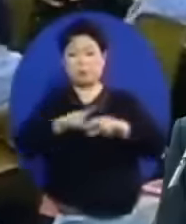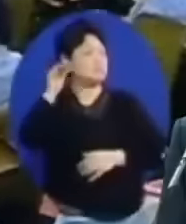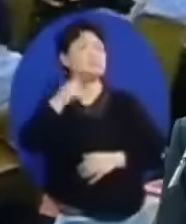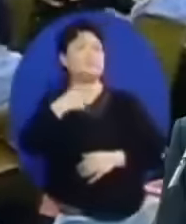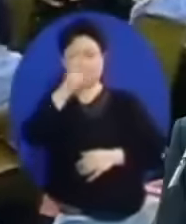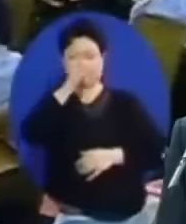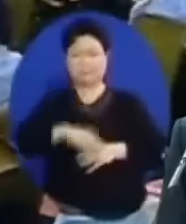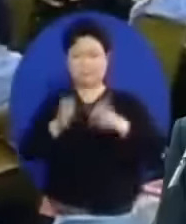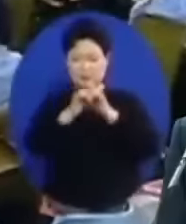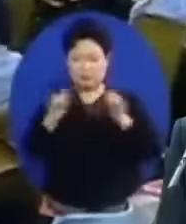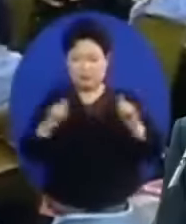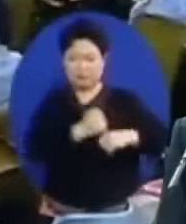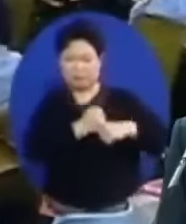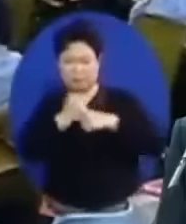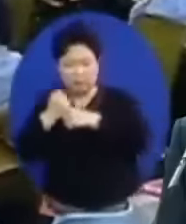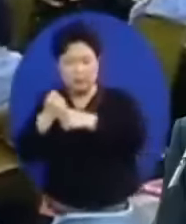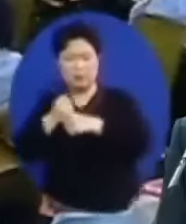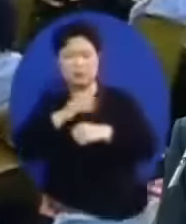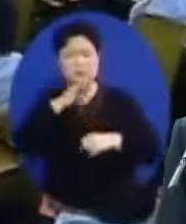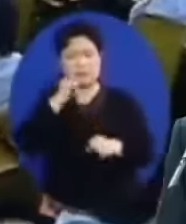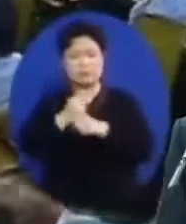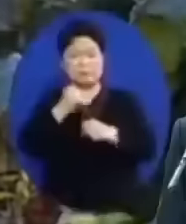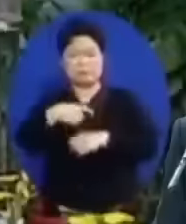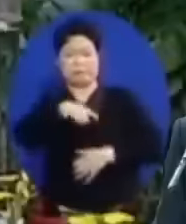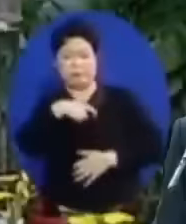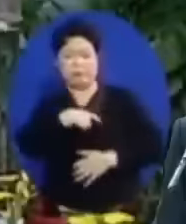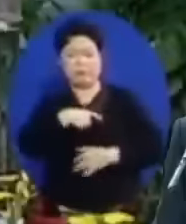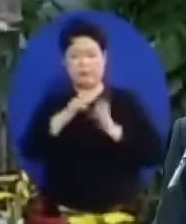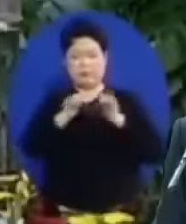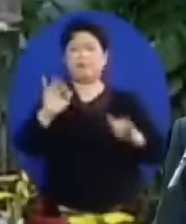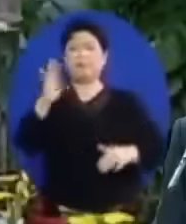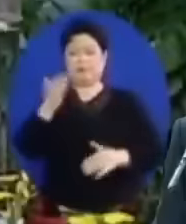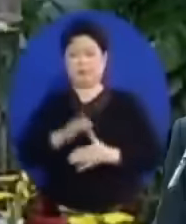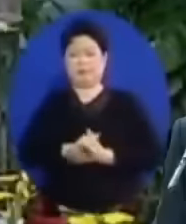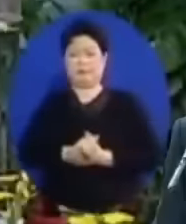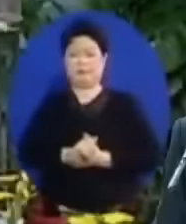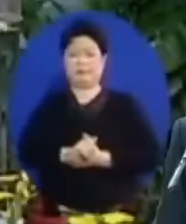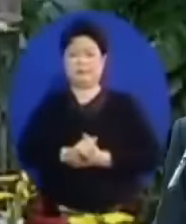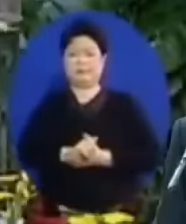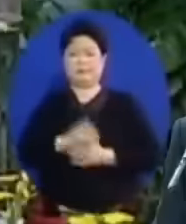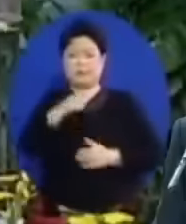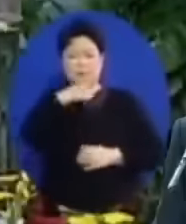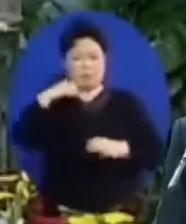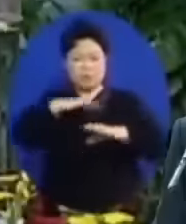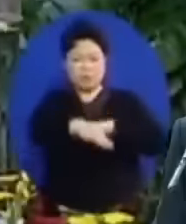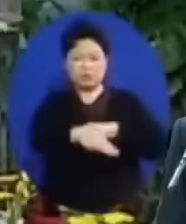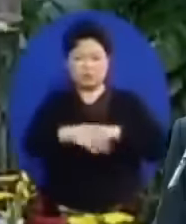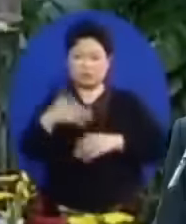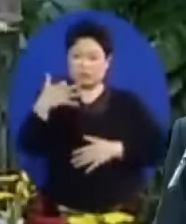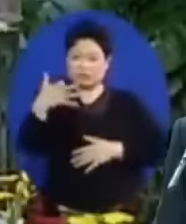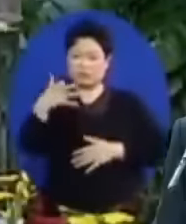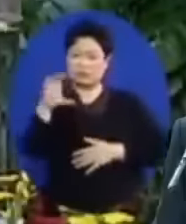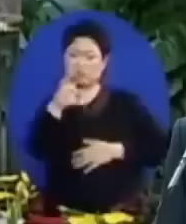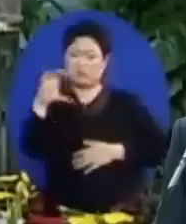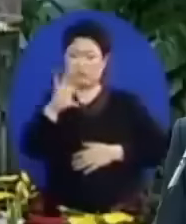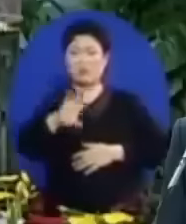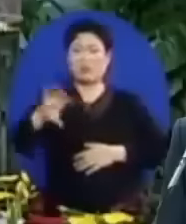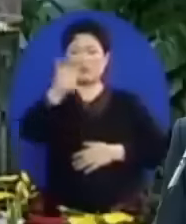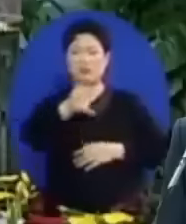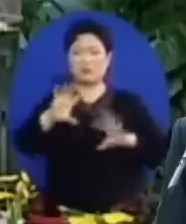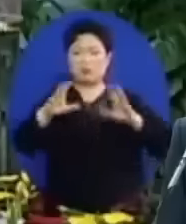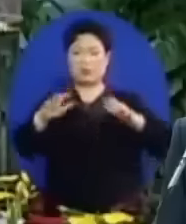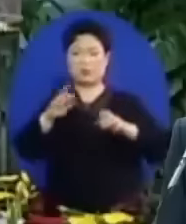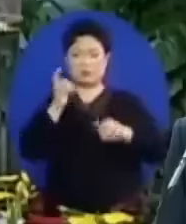가난해집니다. 인간은 게으르고 비생산적인 사람이 되고 마는 것입니다. 공산주의는 19세기 유럽의